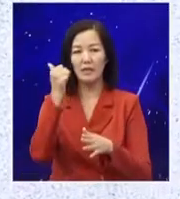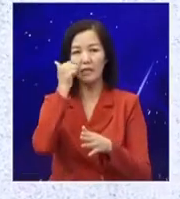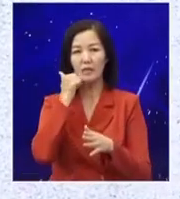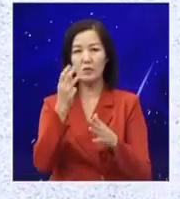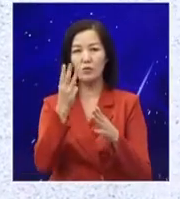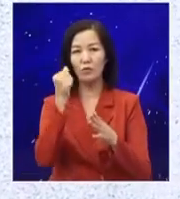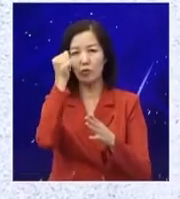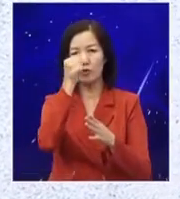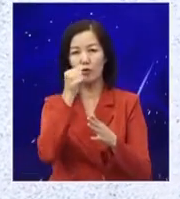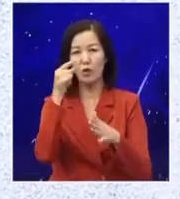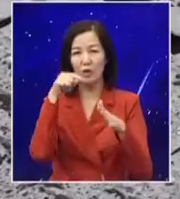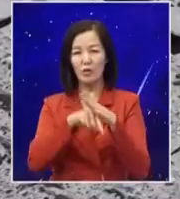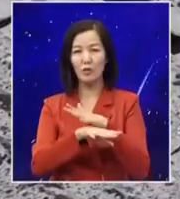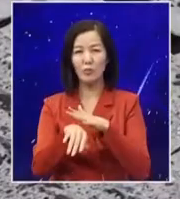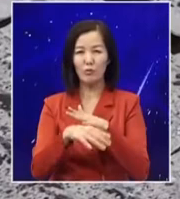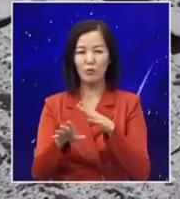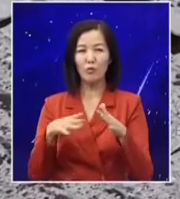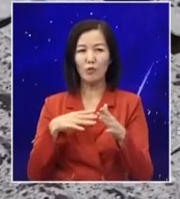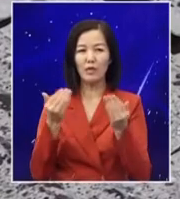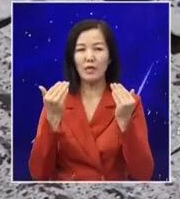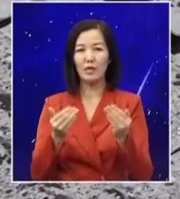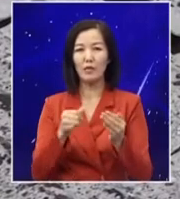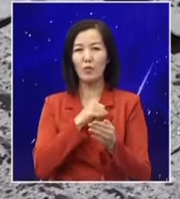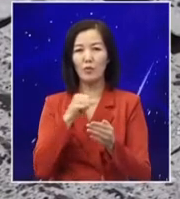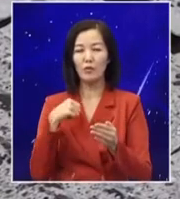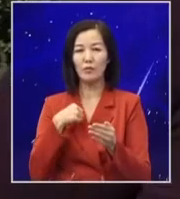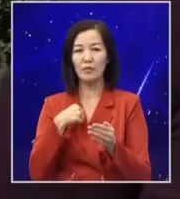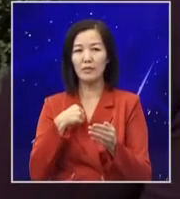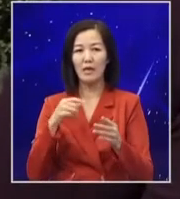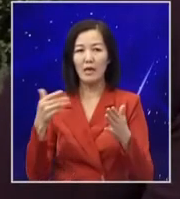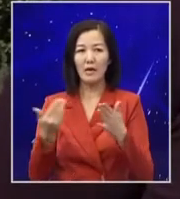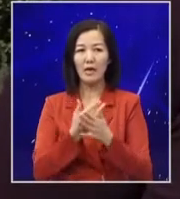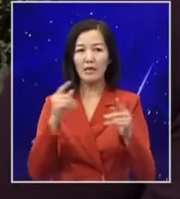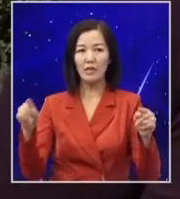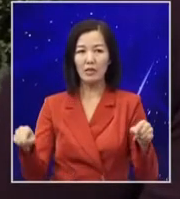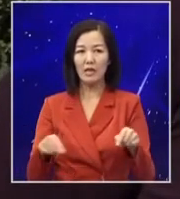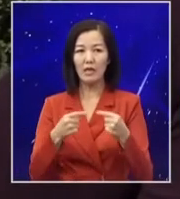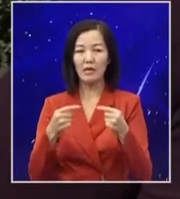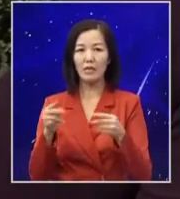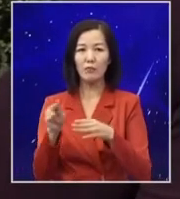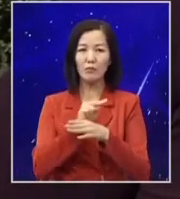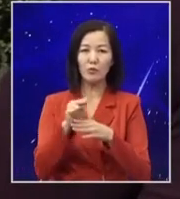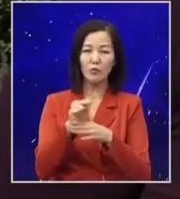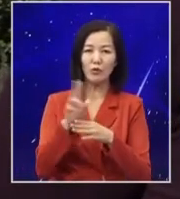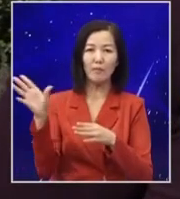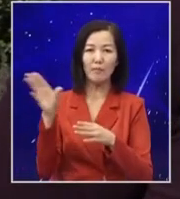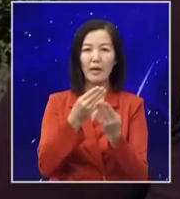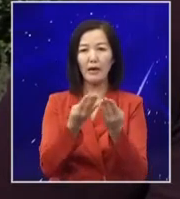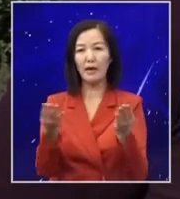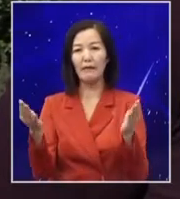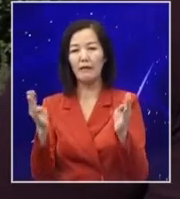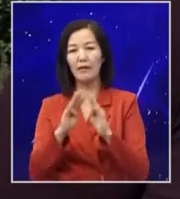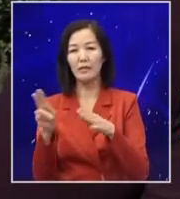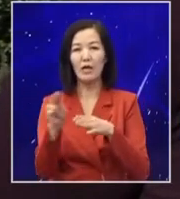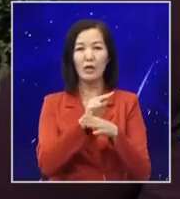жыл ешкім тұрмаған үй болған. Енді өзіміз осы үйді жаңғыртып, тазалап, жөндеп, жан-жағының бәрін